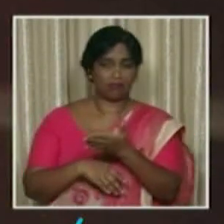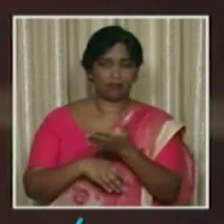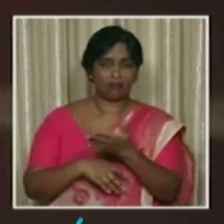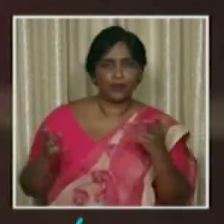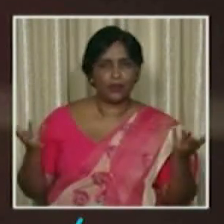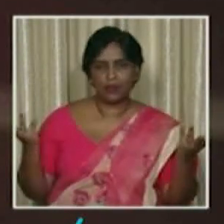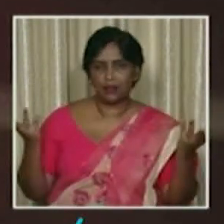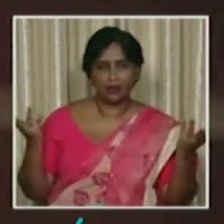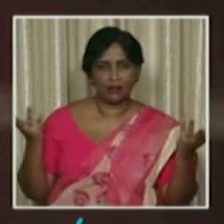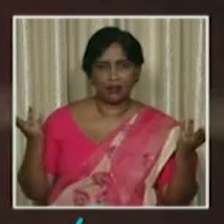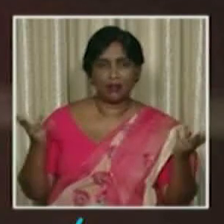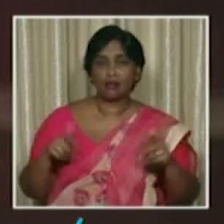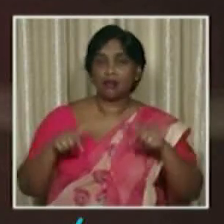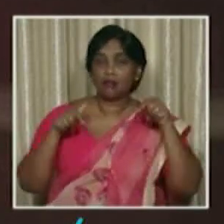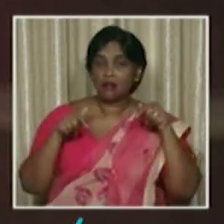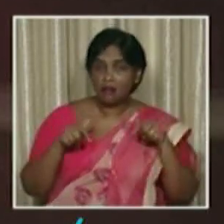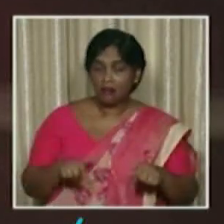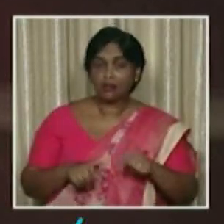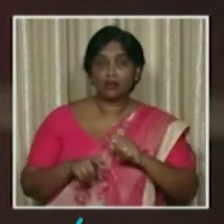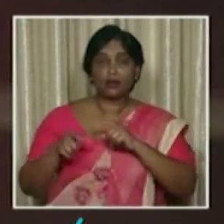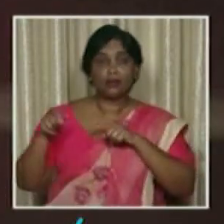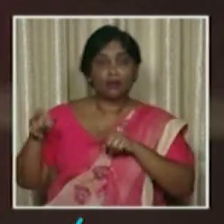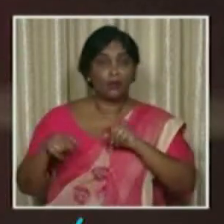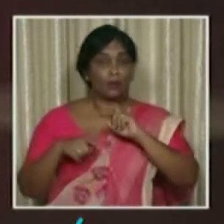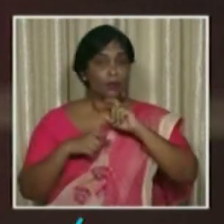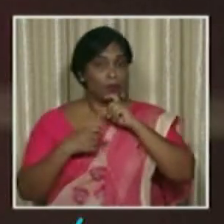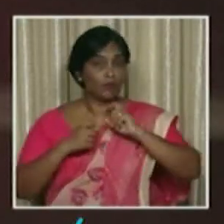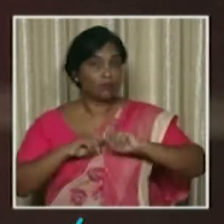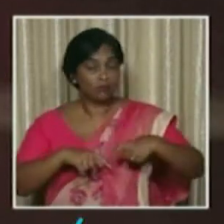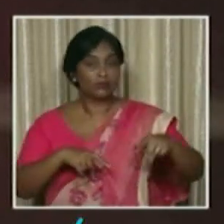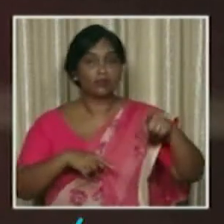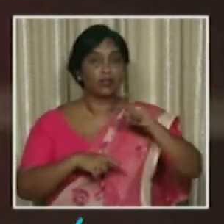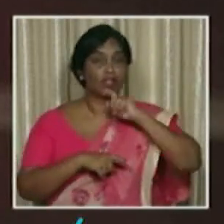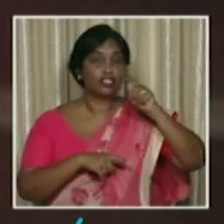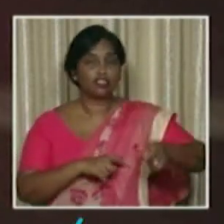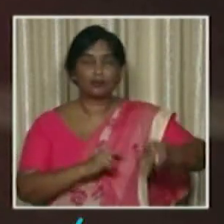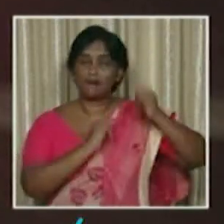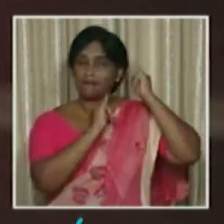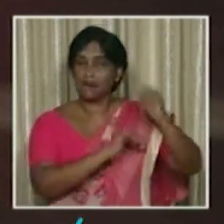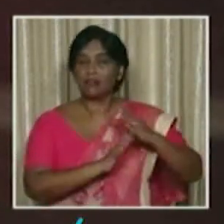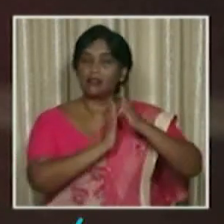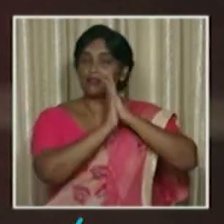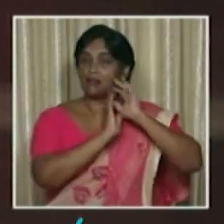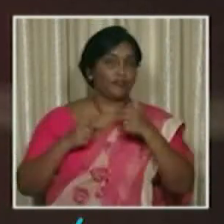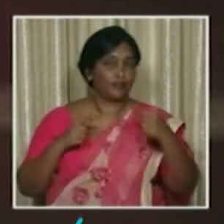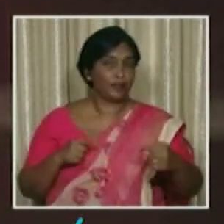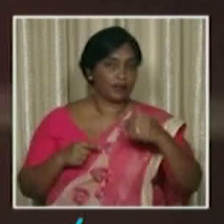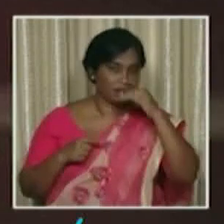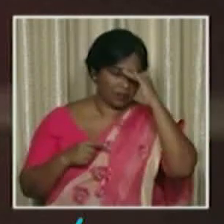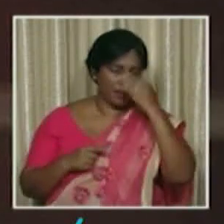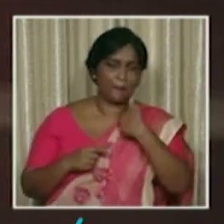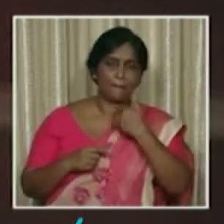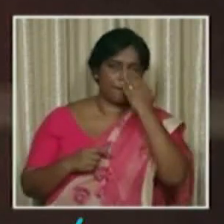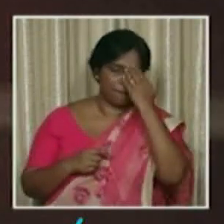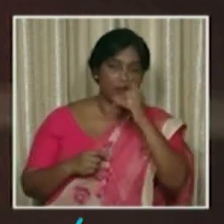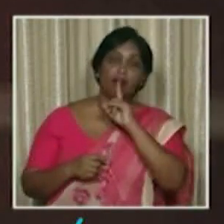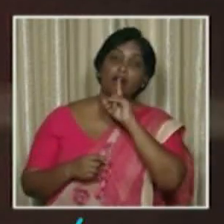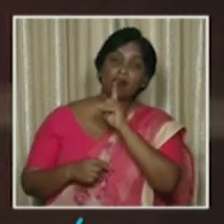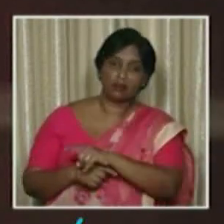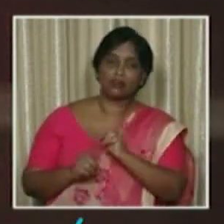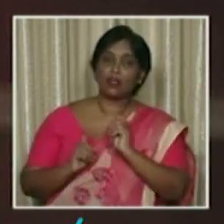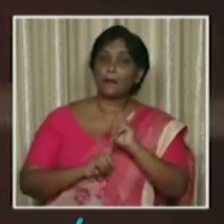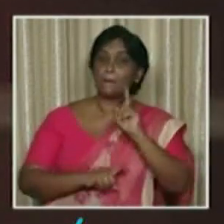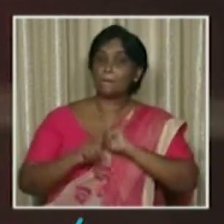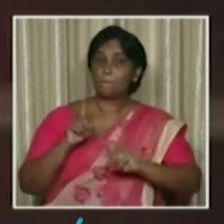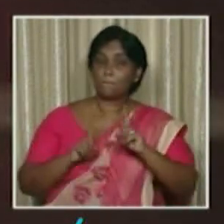ශාප කරේ නැහැ. දැන් එතුමාලගේ නඩුවක් ඇහුවයි කියලා විනිසුරුතුමාට ශාප කරන හැබැයි විනිසුරුතුමා එහෙම නඩුවක් අහලත් නැහැ. කරුණා කරලා එතුමට කියන්න මේ